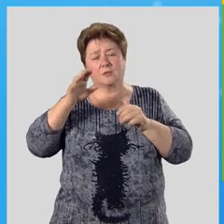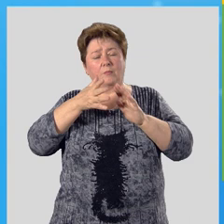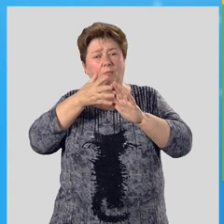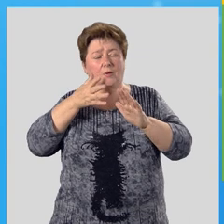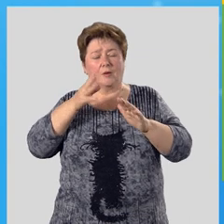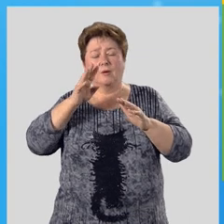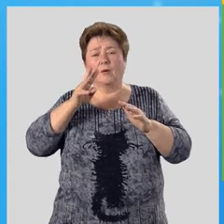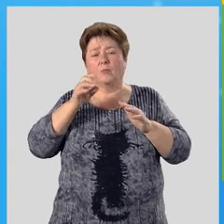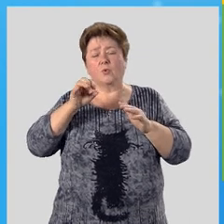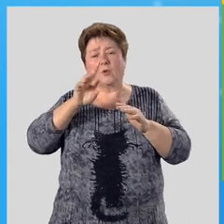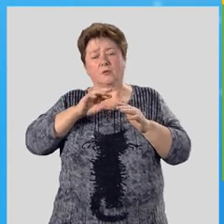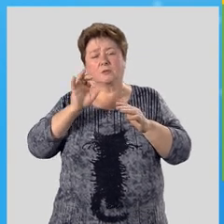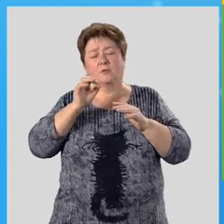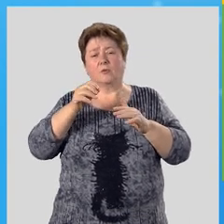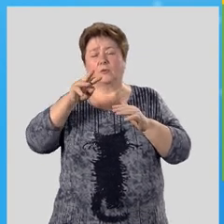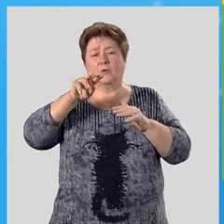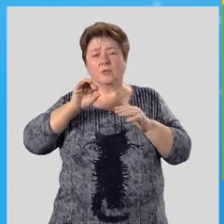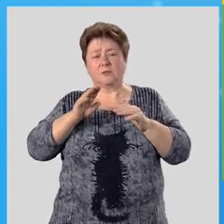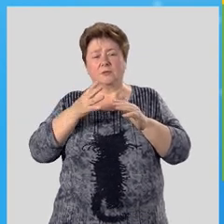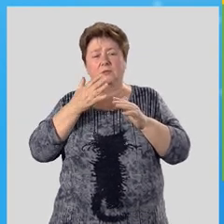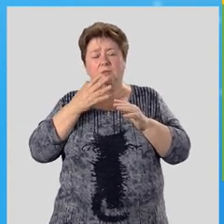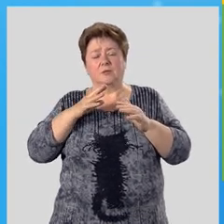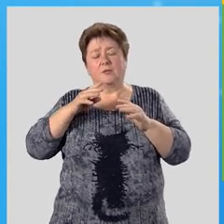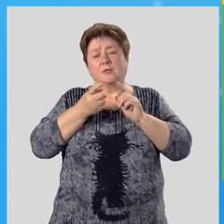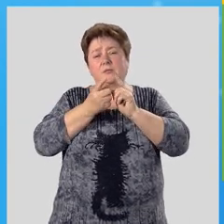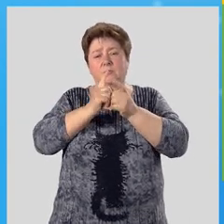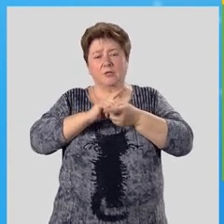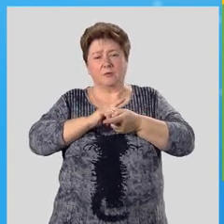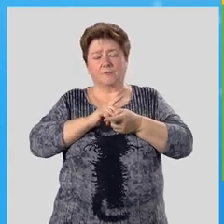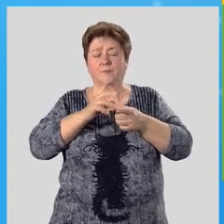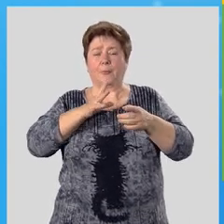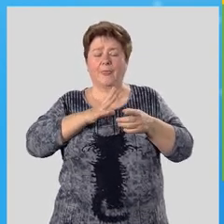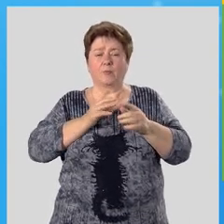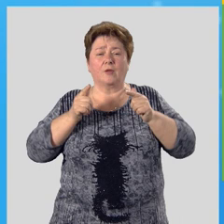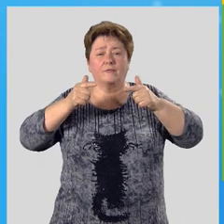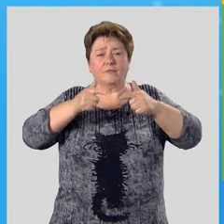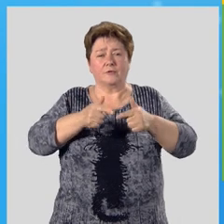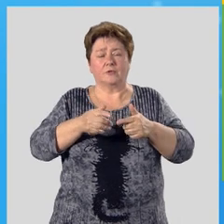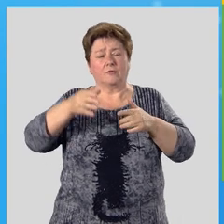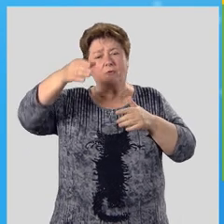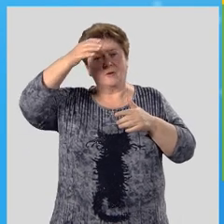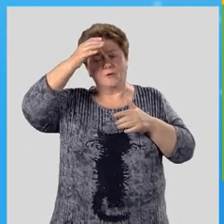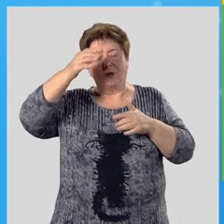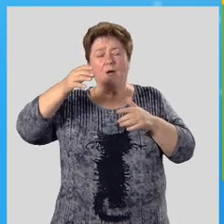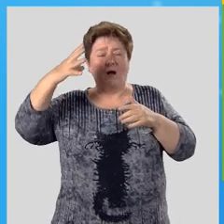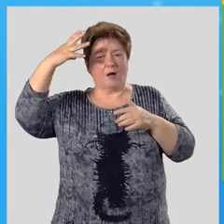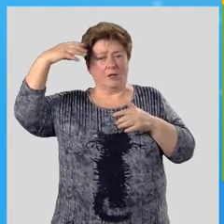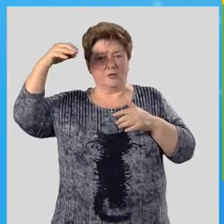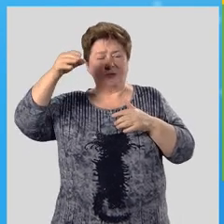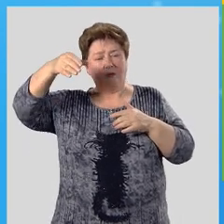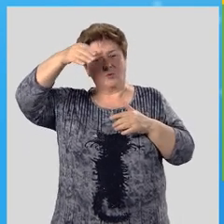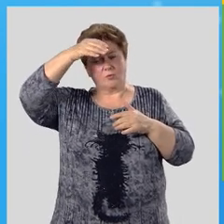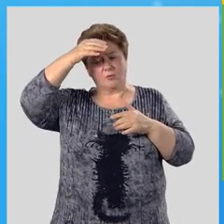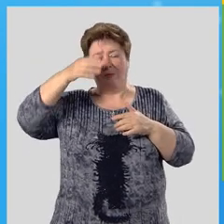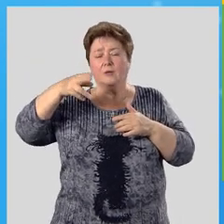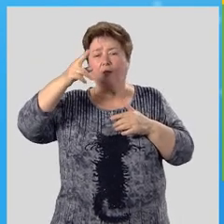Понятие «мутация» от латинского «mutatio» – «изменение» было введено в науку голландским ученым